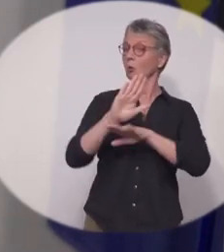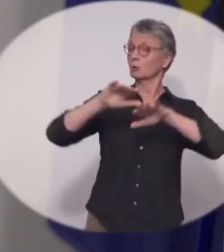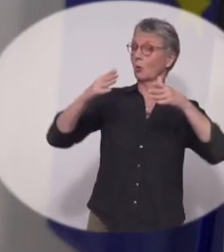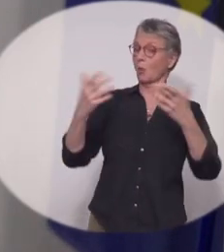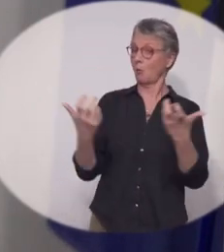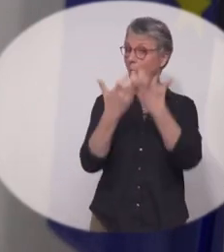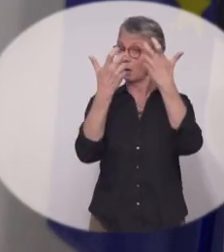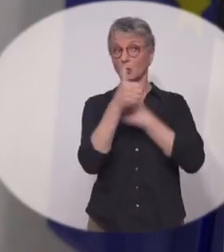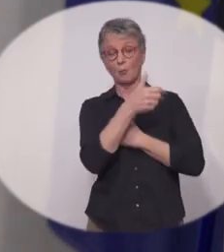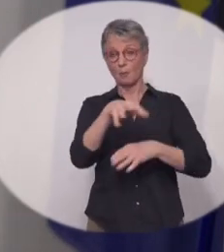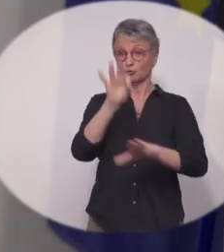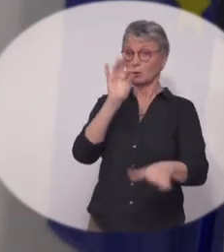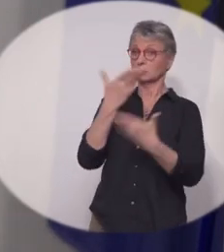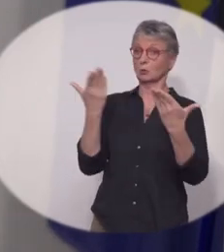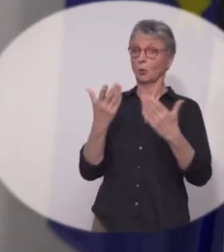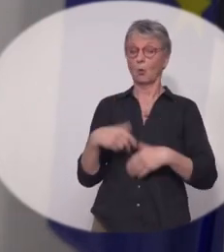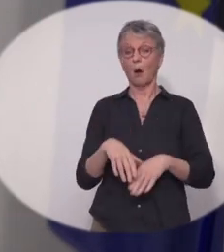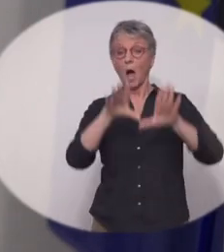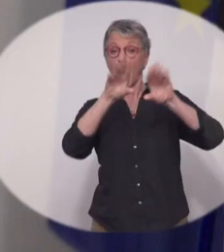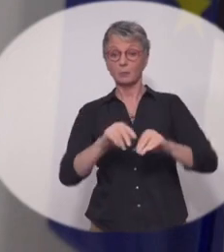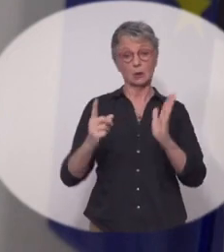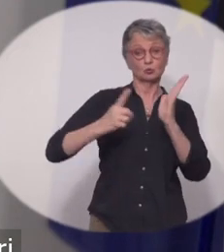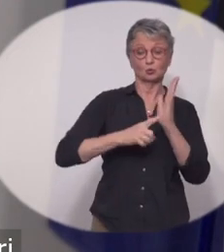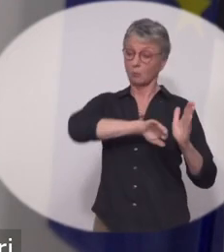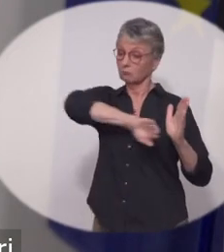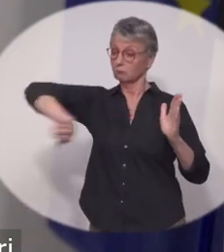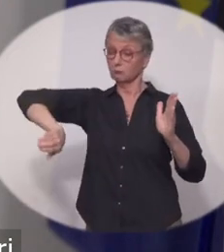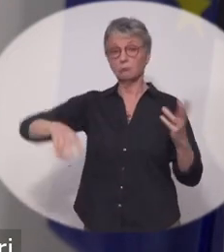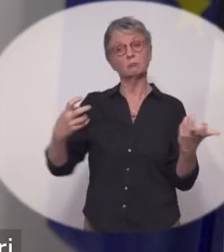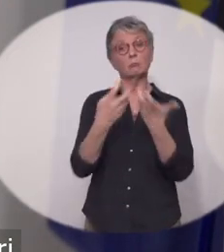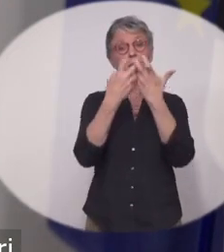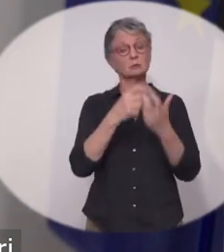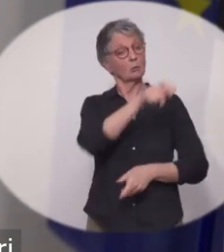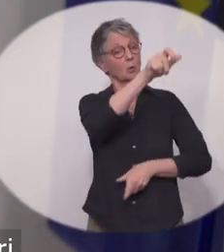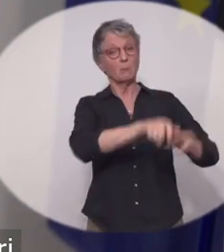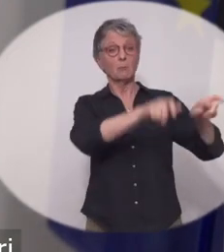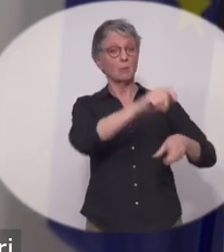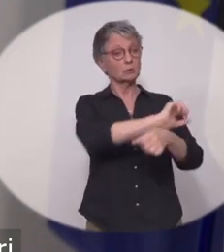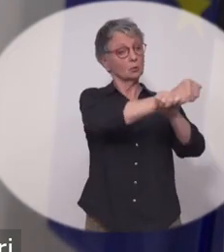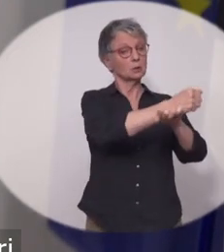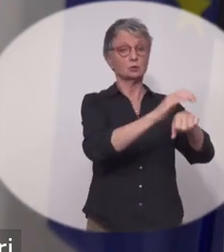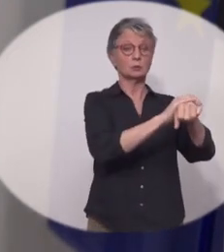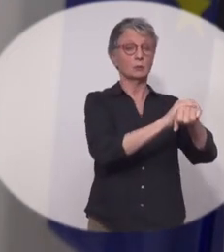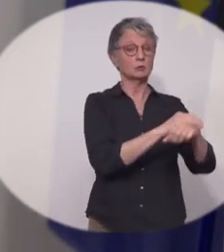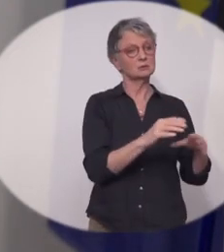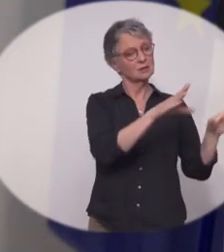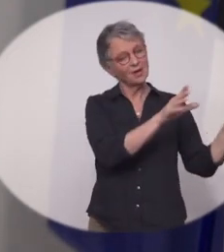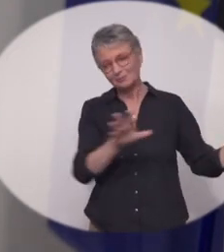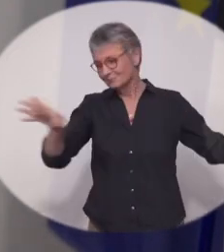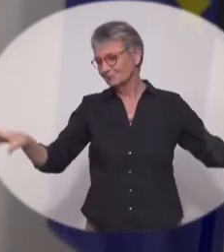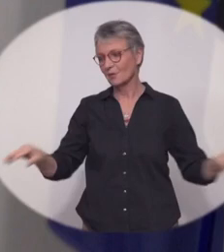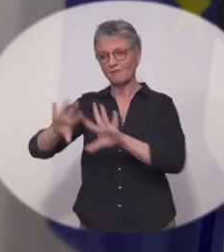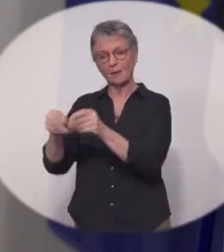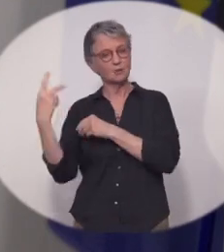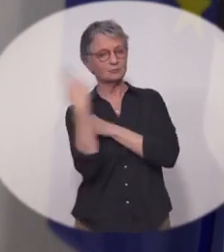assumé d'écarter l'application du droit pour refuser le rapprochement de pierre alessandri et alain ferrandi malgré la demande